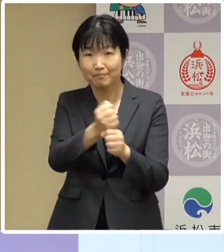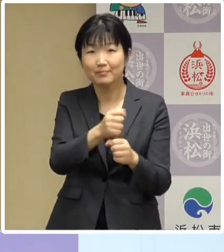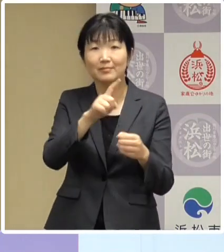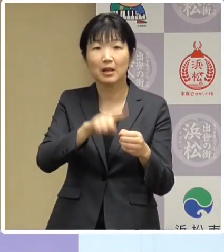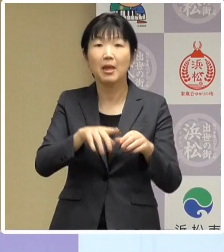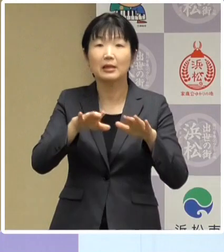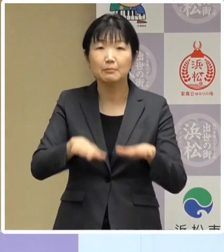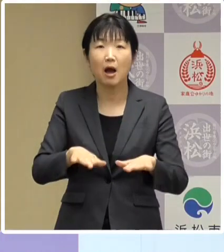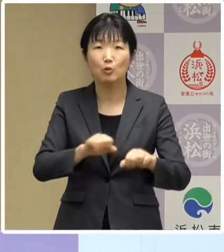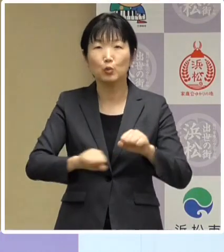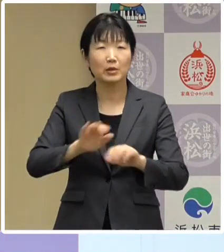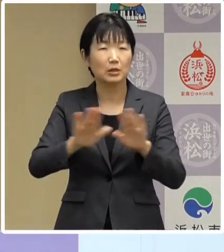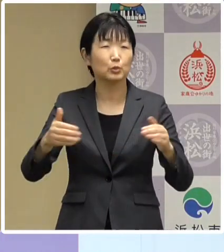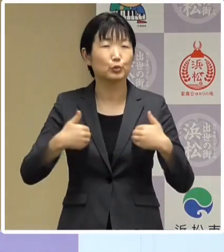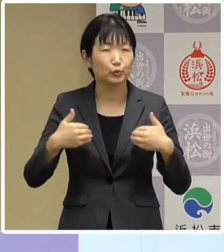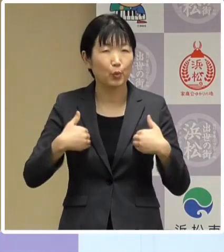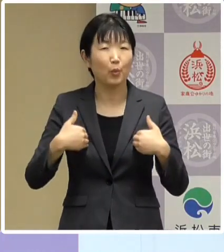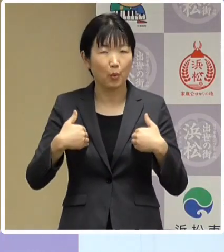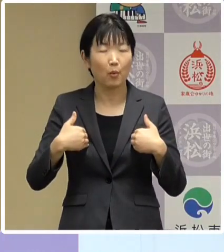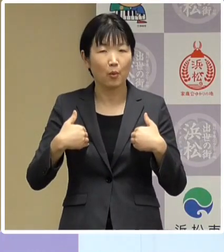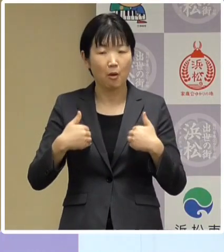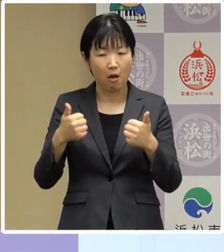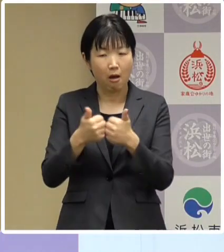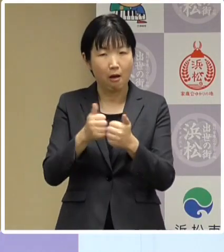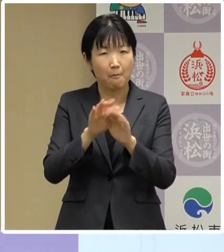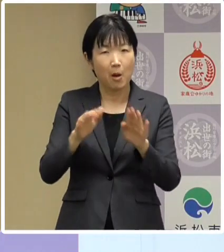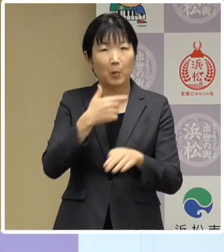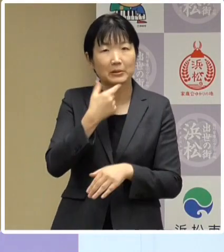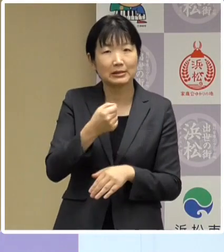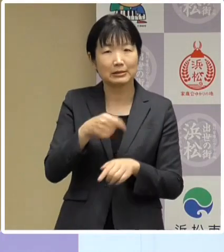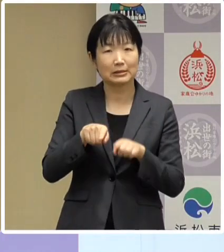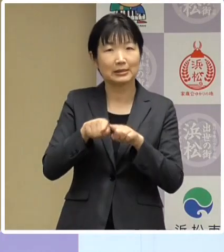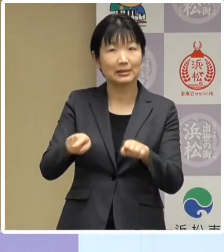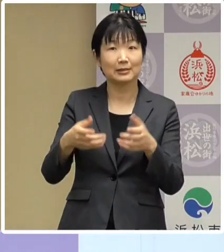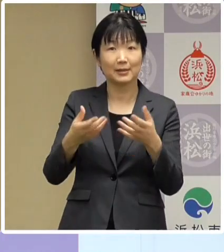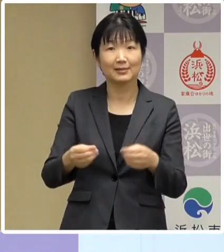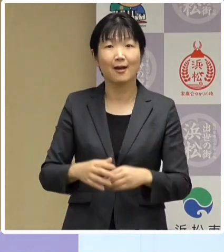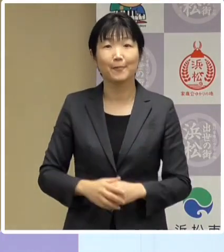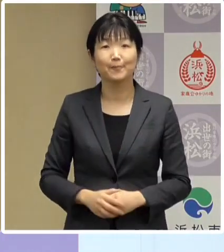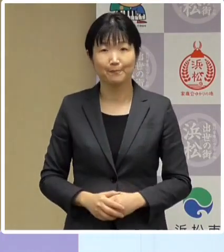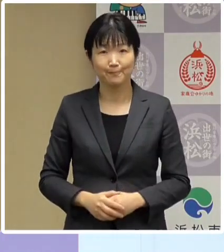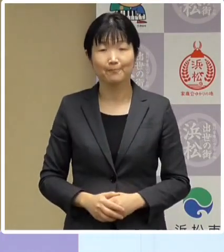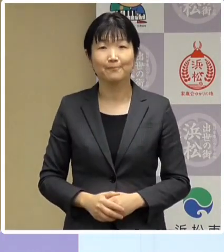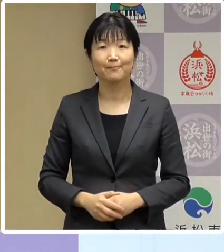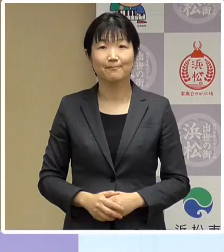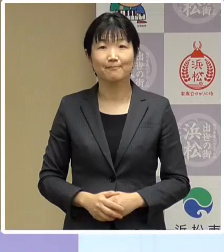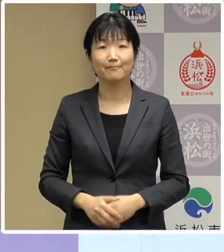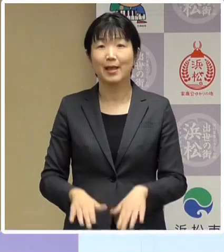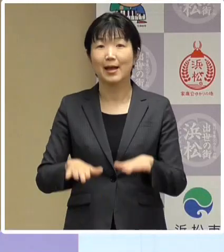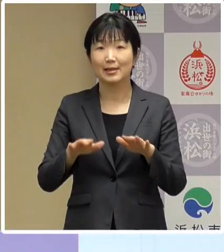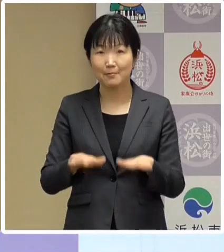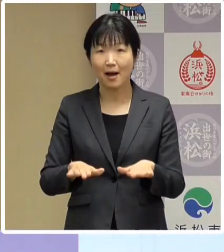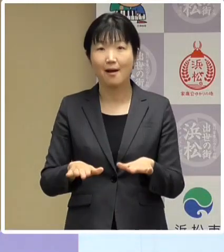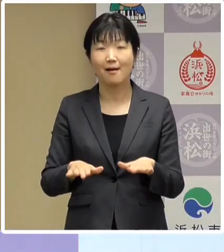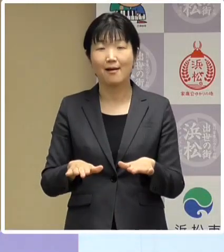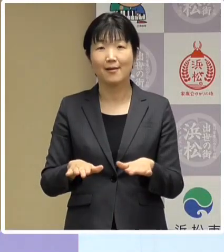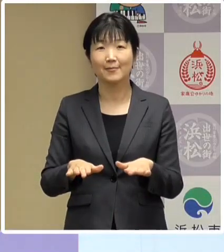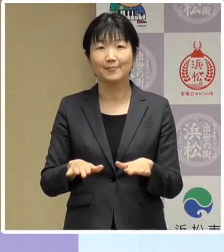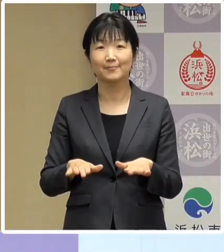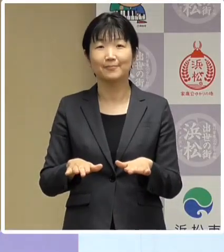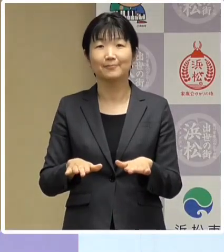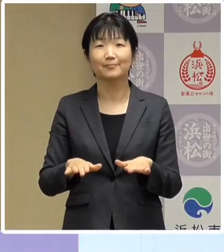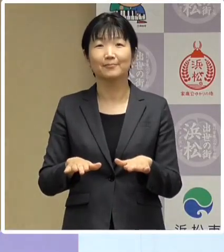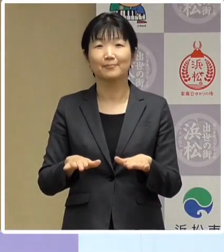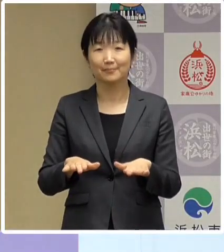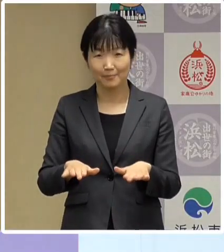があるということで、まあ、あの着手をしたというところでございます。これあのまだ今のところですね、あの